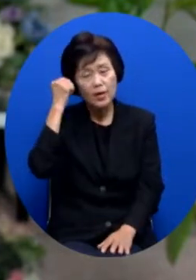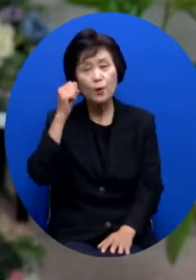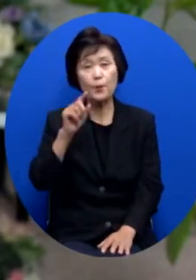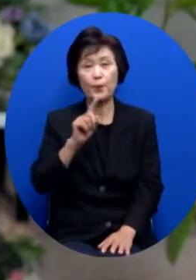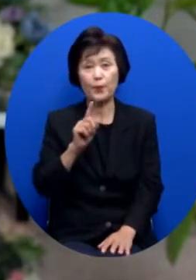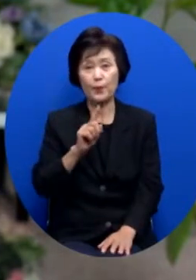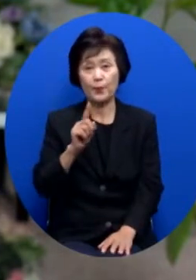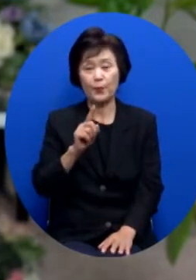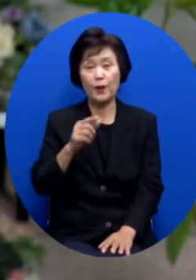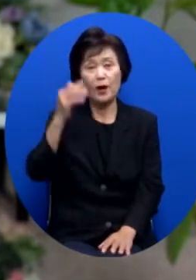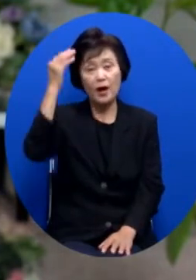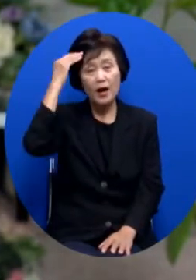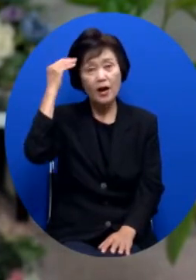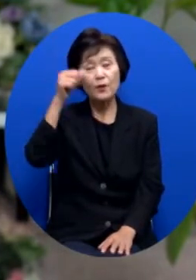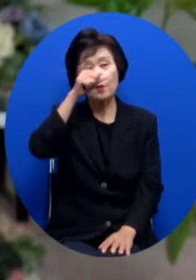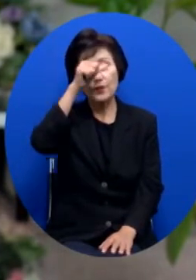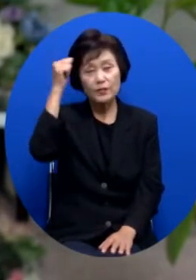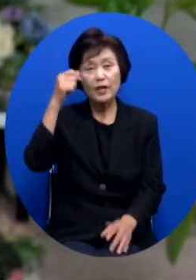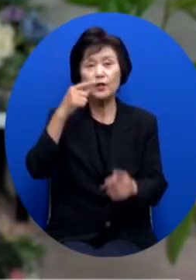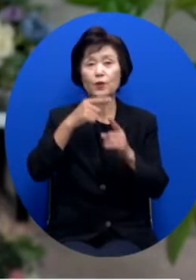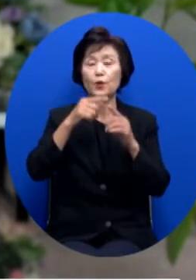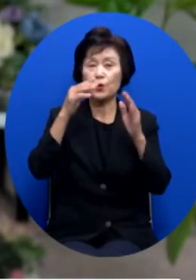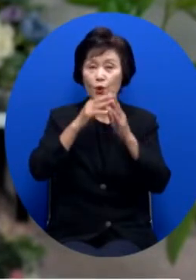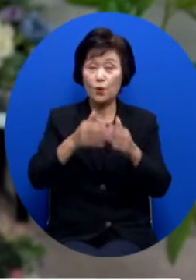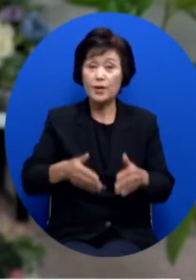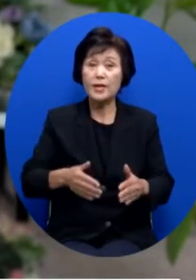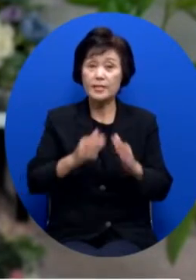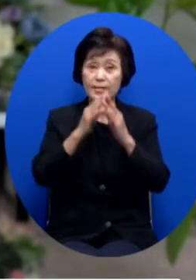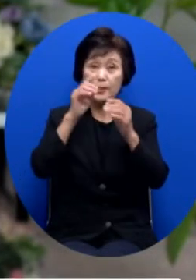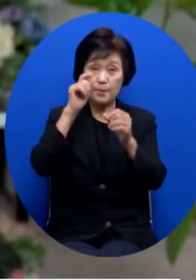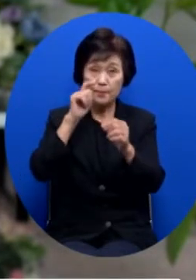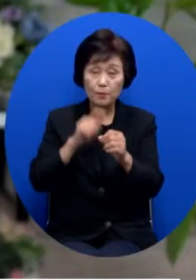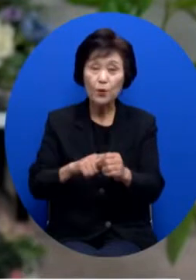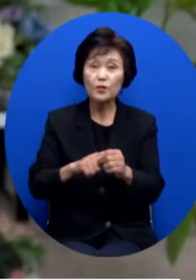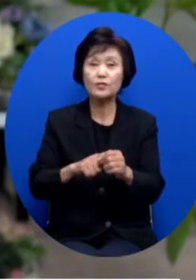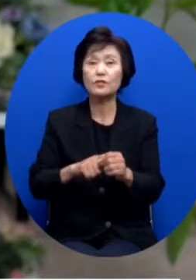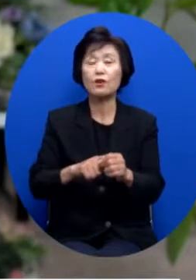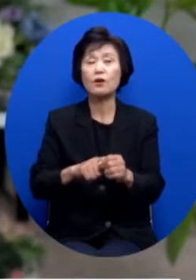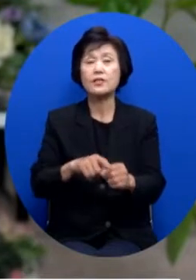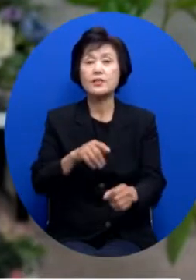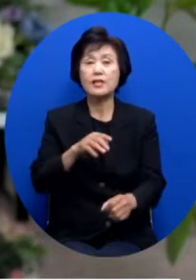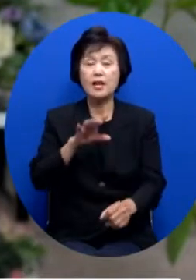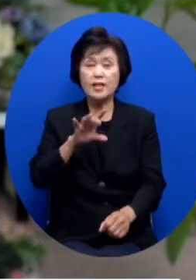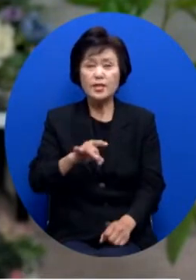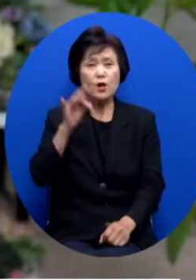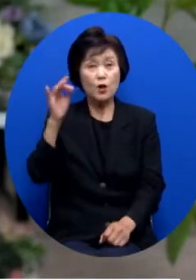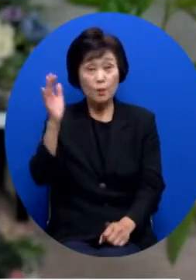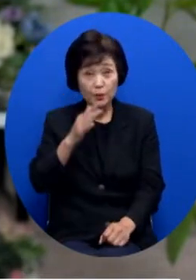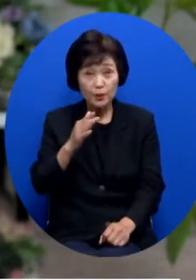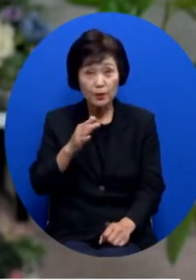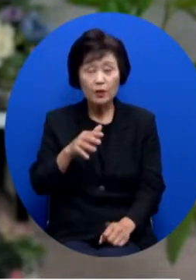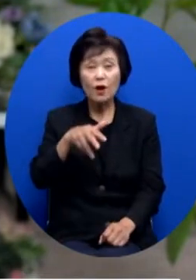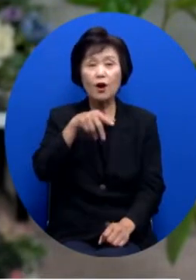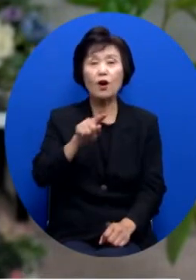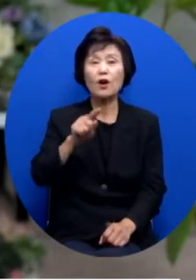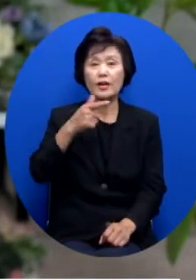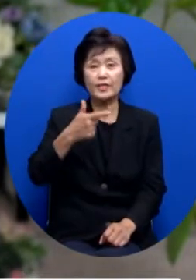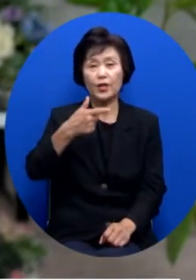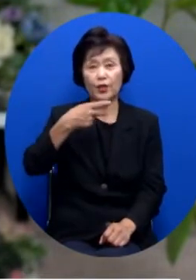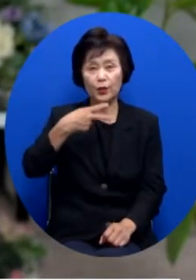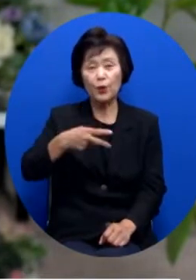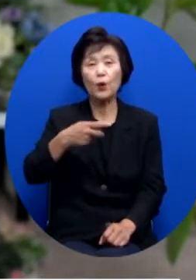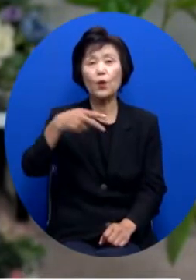있습니다 한국장로교회에 설립 목적이 처음부터 전도와 선교의